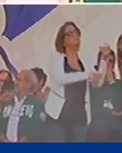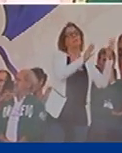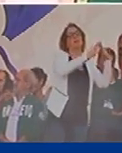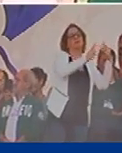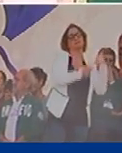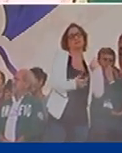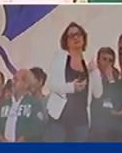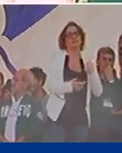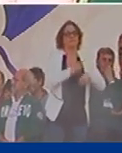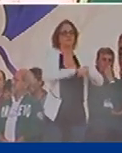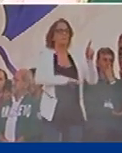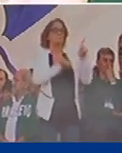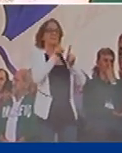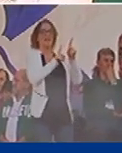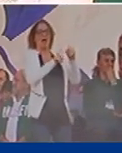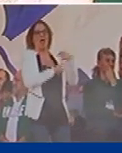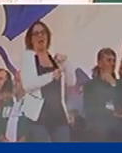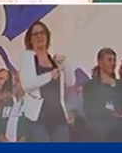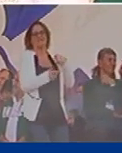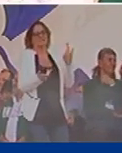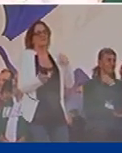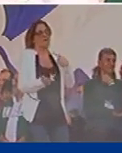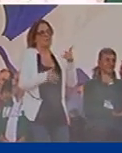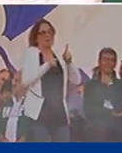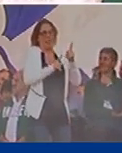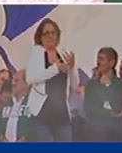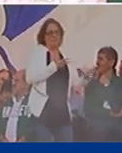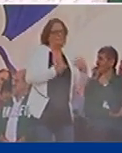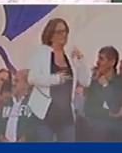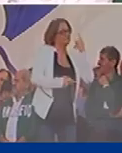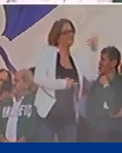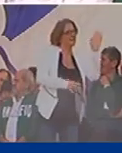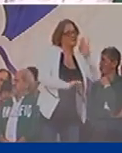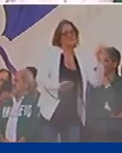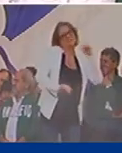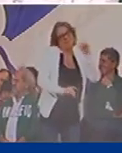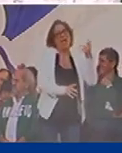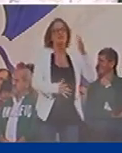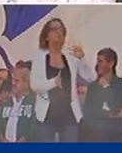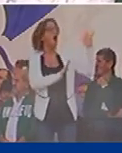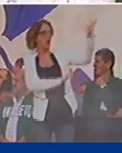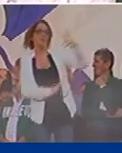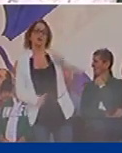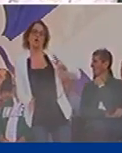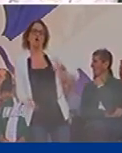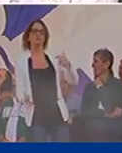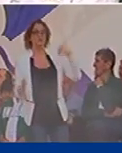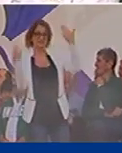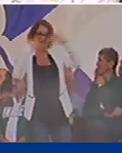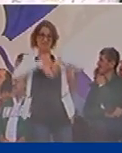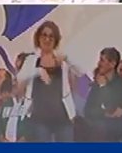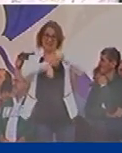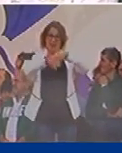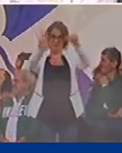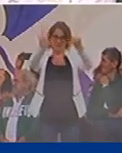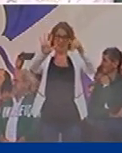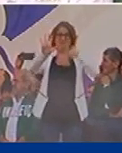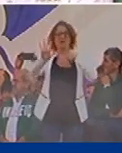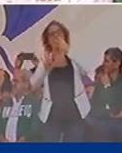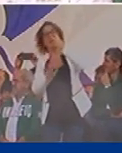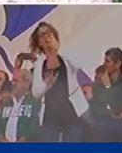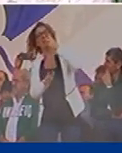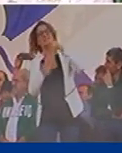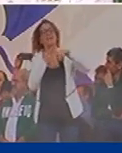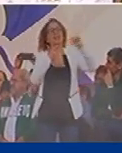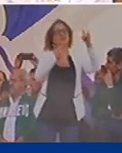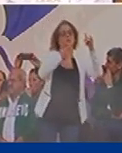milanista se non vedo la partita è solo meglio, però per gli altri è comodo. Vi prometto che stasera alle 18:00 c'è Inter Juve e riuscirete a